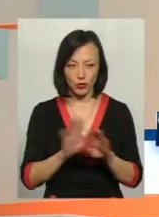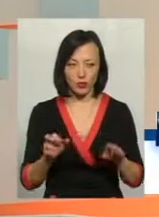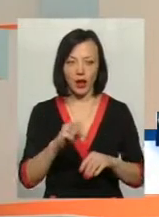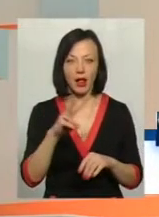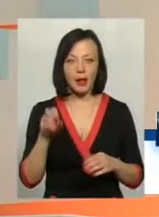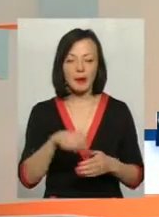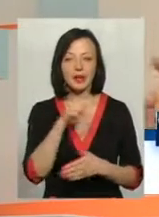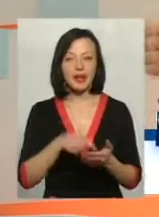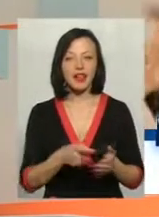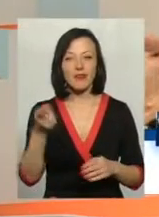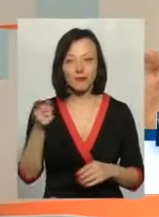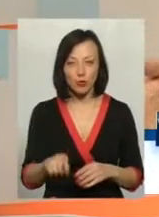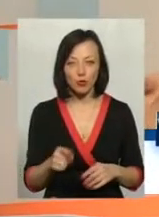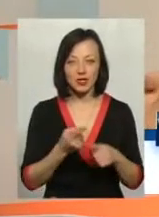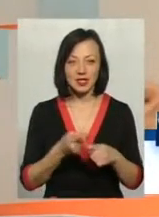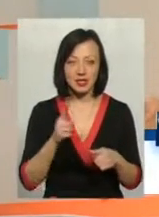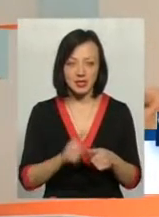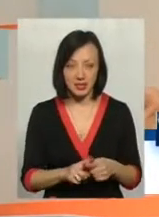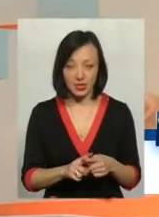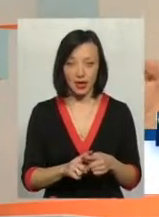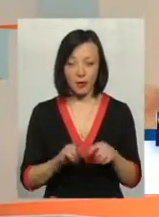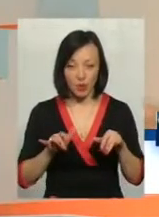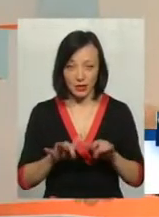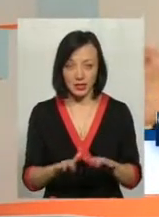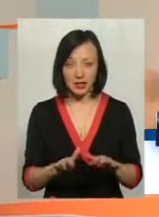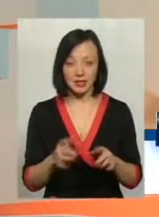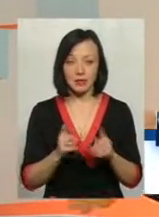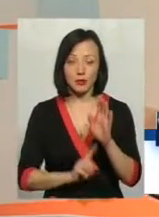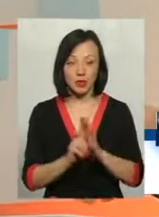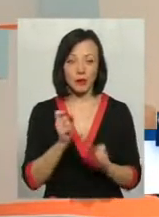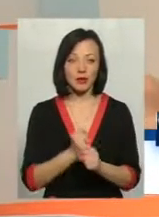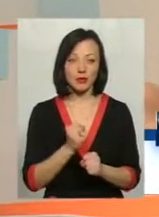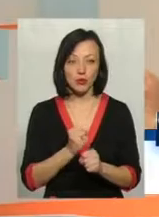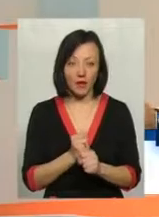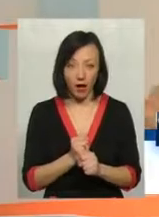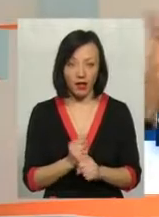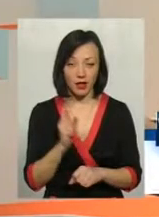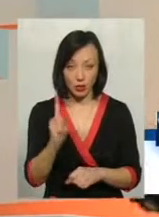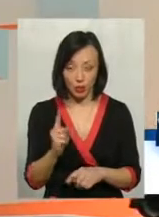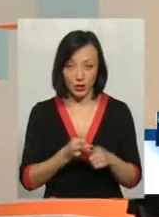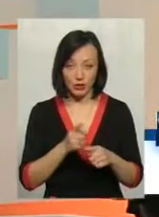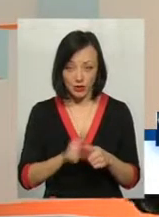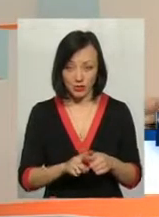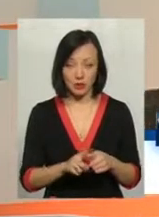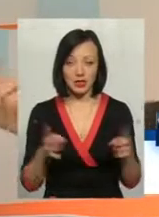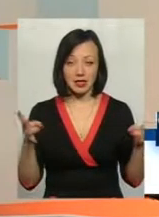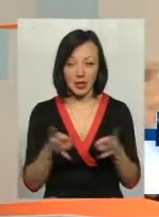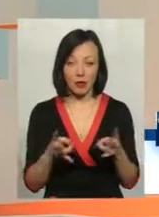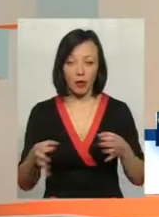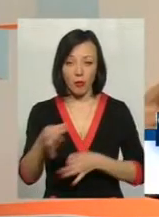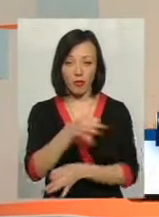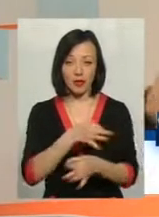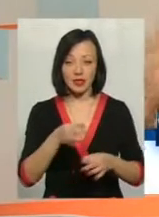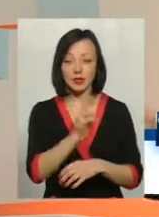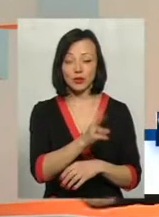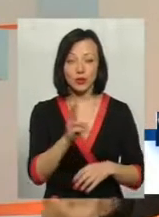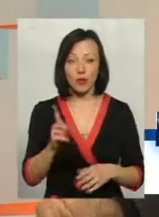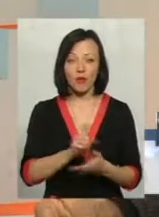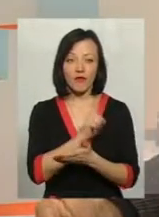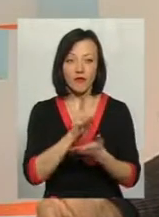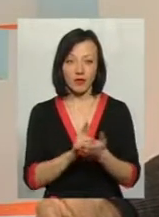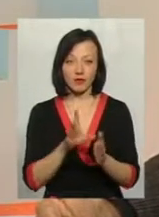Але питання в тому, аби ось ця логіка процесу запрацювала, то цю логіку процесу треба обговорити з тими, що